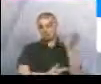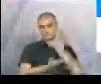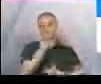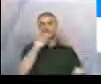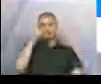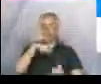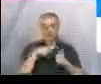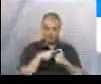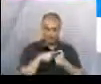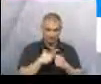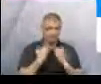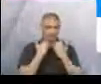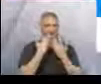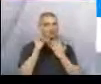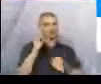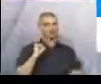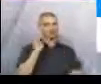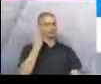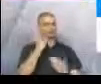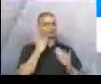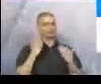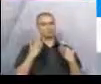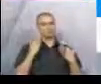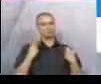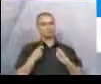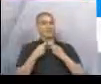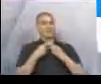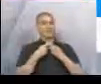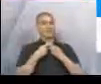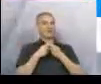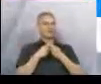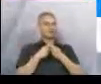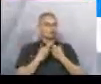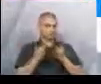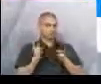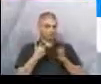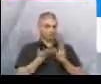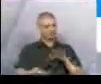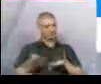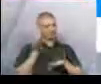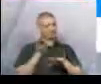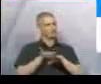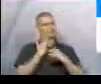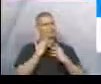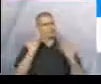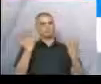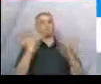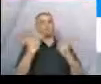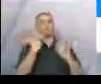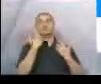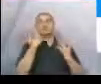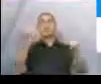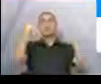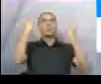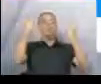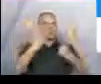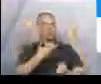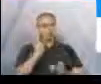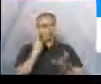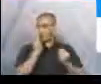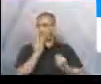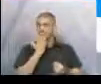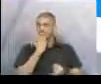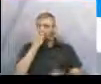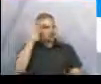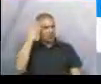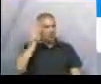לישראל, סיפור ציוני, מודרני, רלוונטי, שגם מעלה על נס את סיפור הגבורה הזה, שבעצם רבים מהישראלים